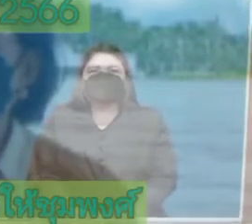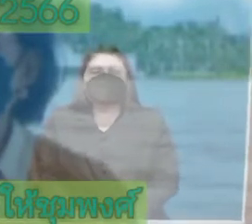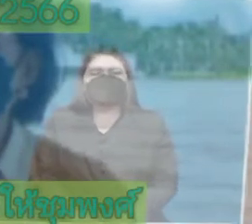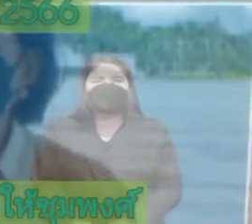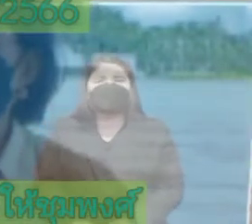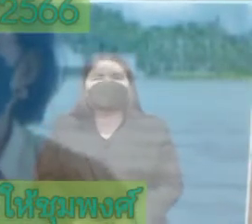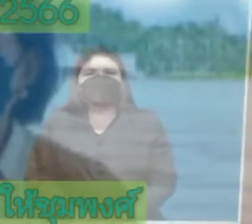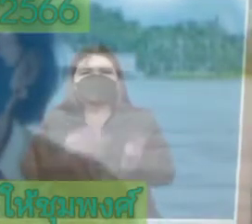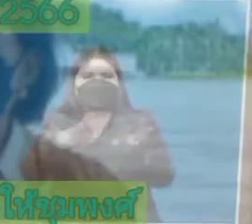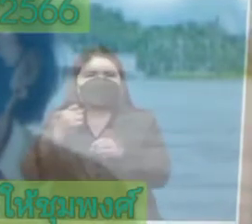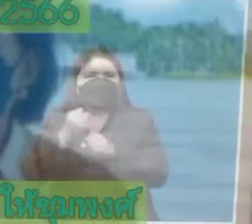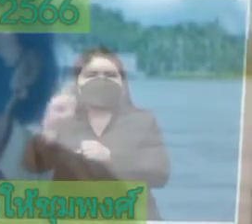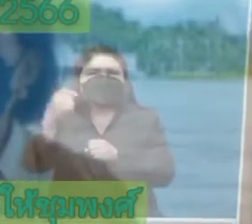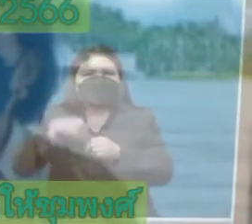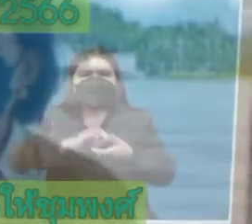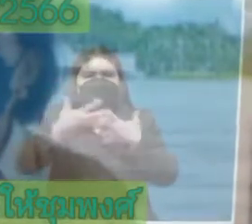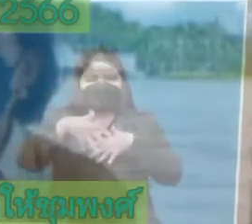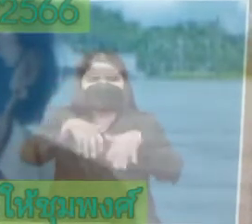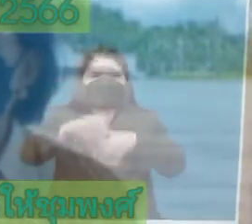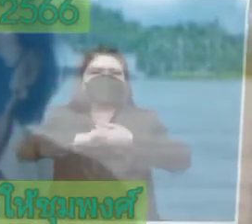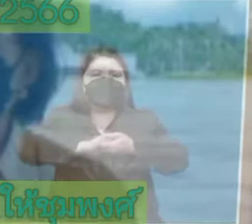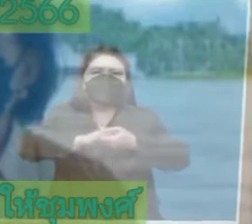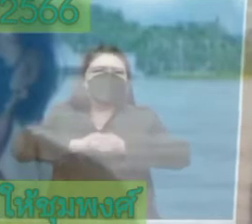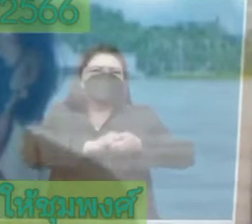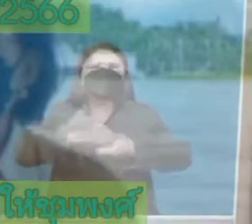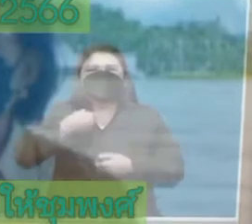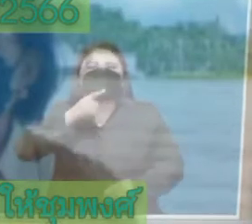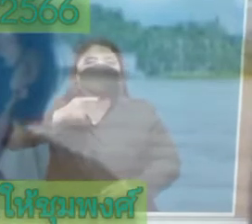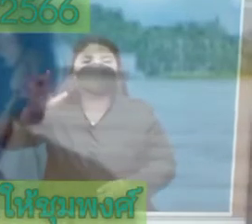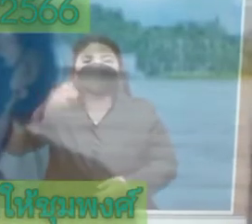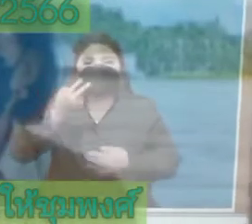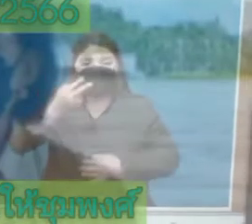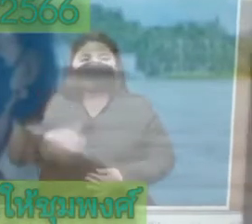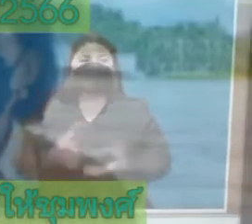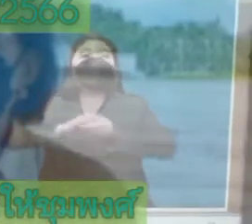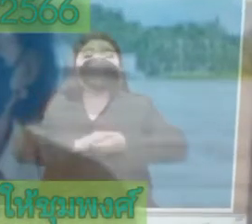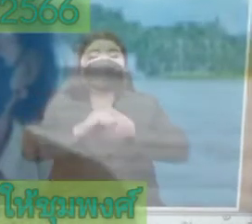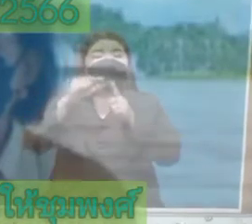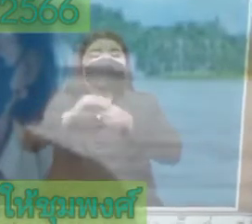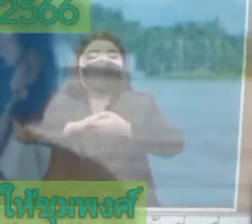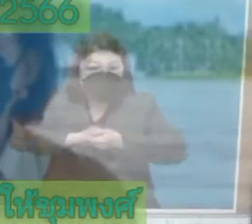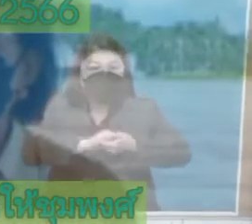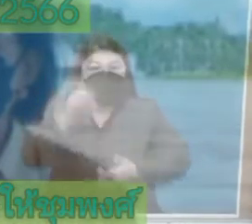ทำยังไงประชาชนจะร่วมมือผมไม่โทษใครอ่ะแต่ละอย่างมันต้องร่วมมือเข้าใจคำว่าร่วมมือไ